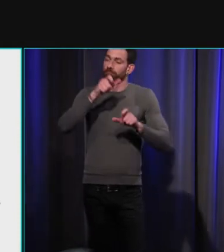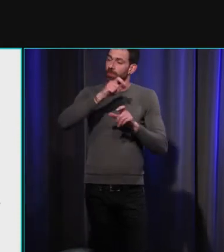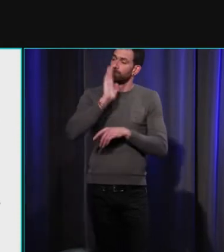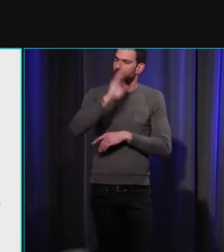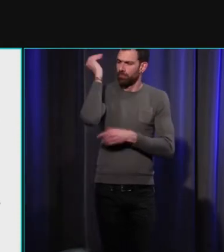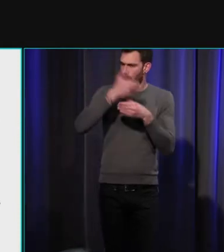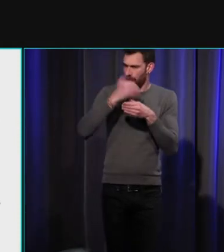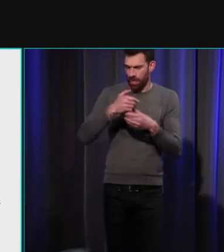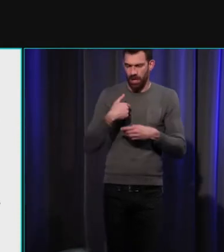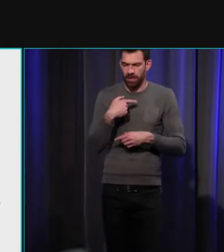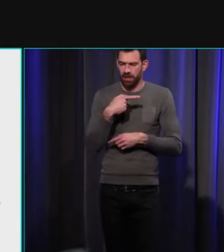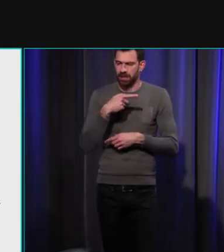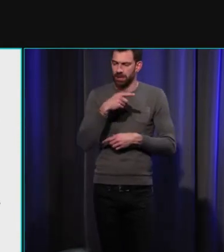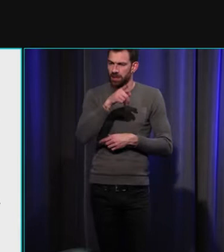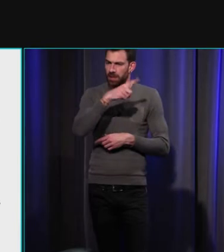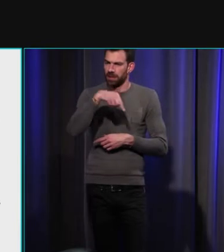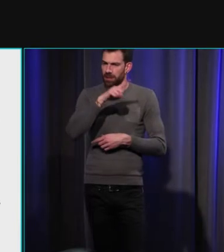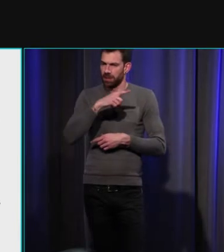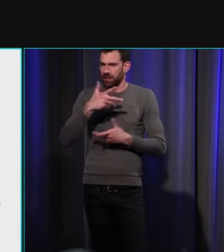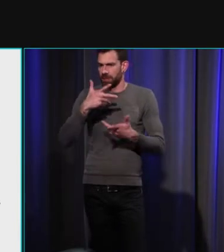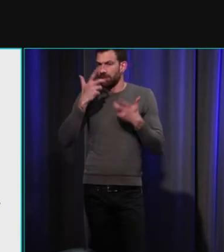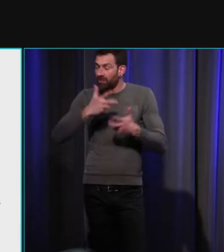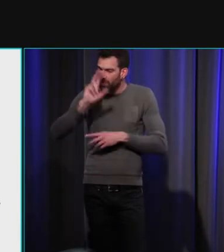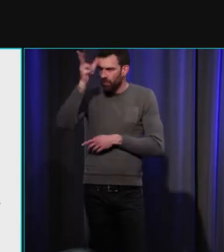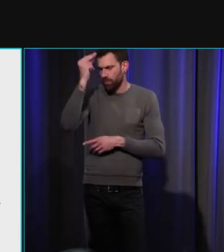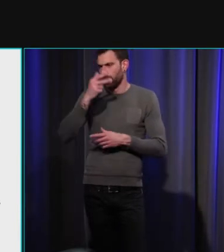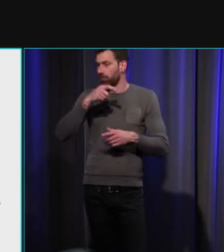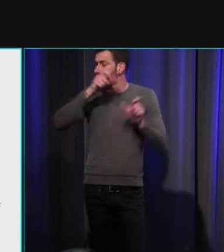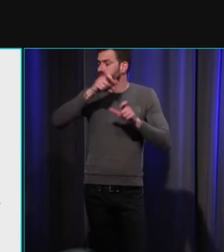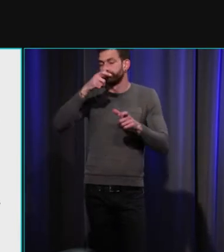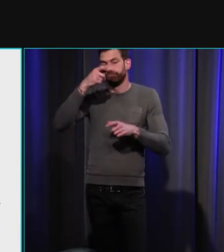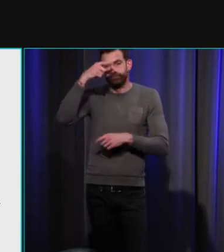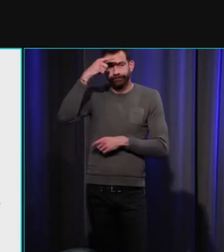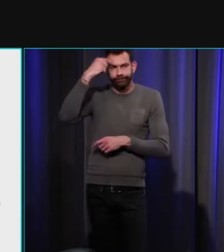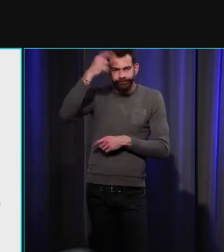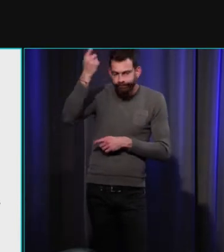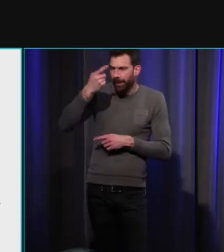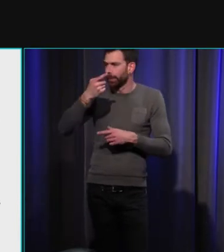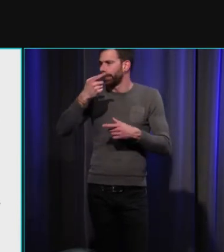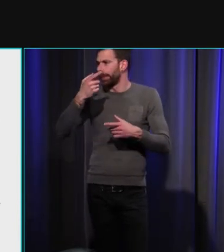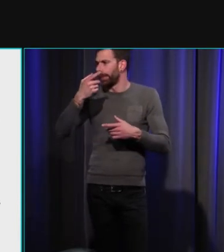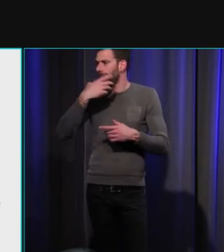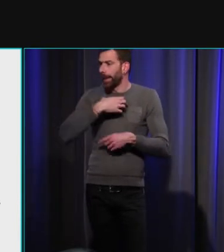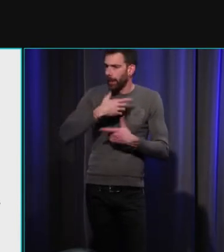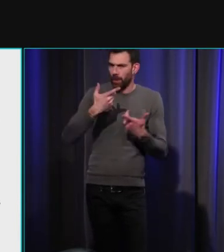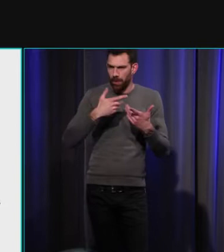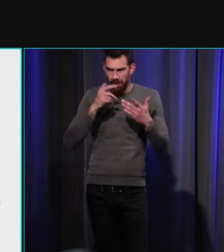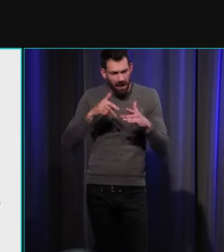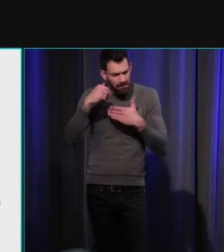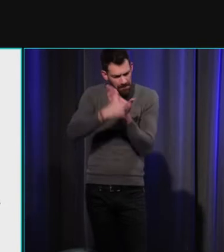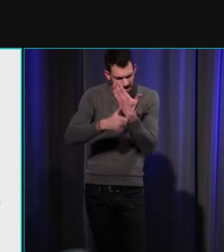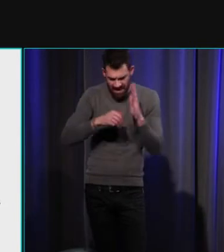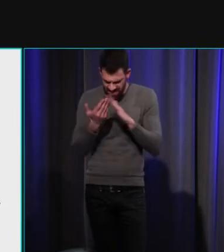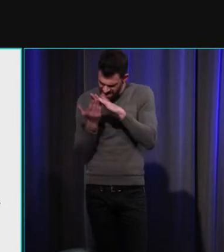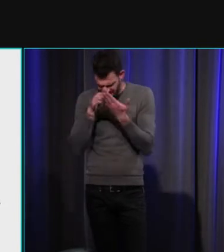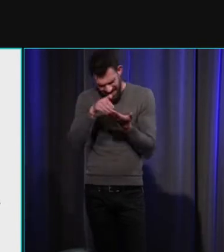intellectuels ils essaient de comprendre de même qu'il qu'il triture qui regarde tous côtés la bible des versets de la bible pour